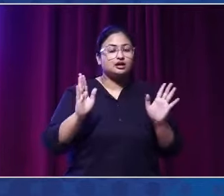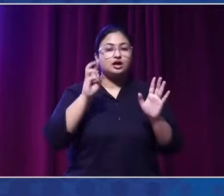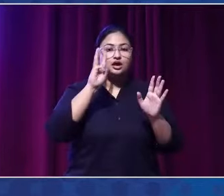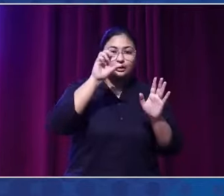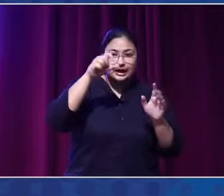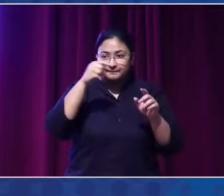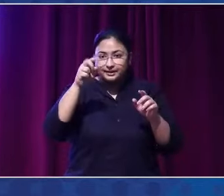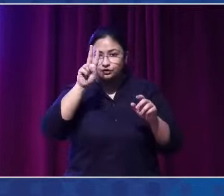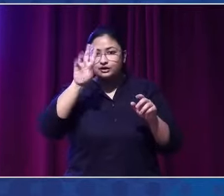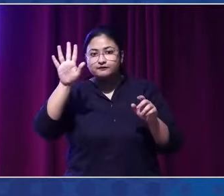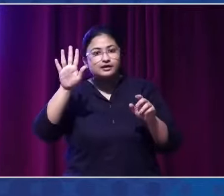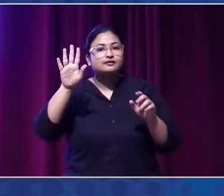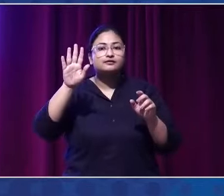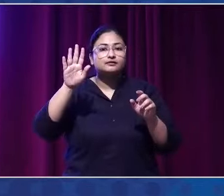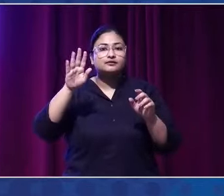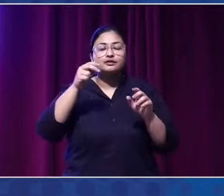39 - 25,